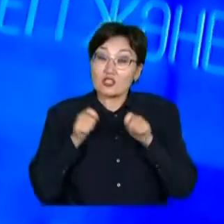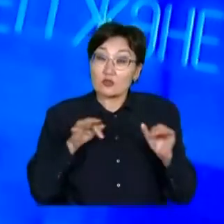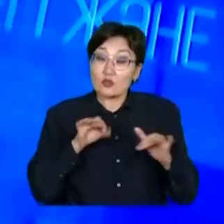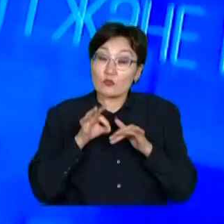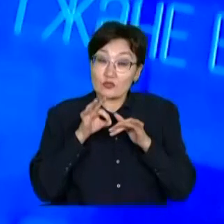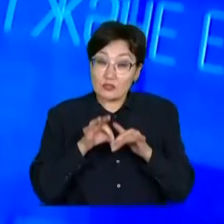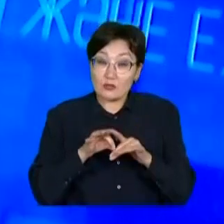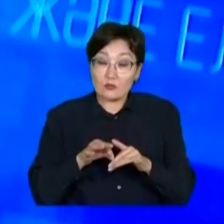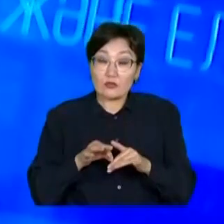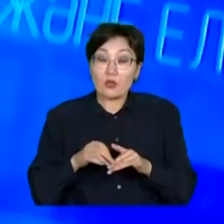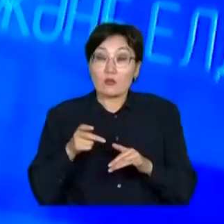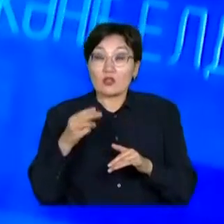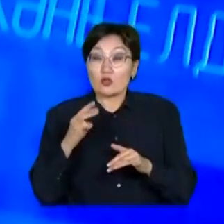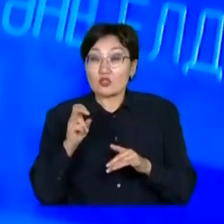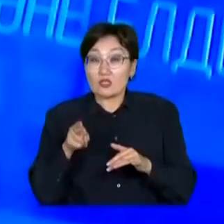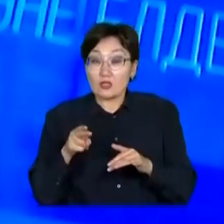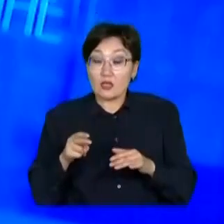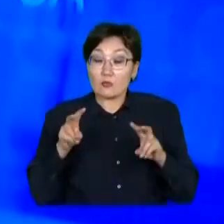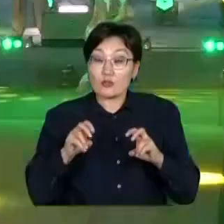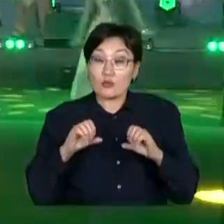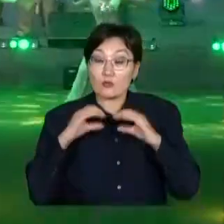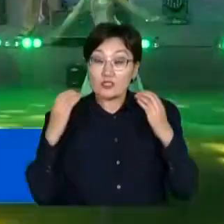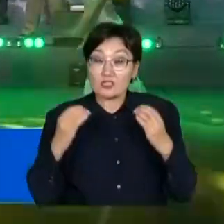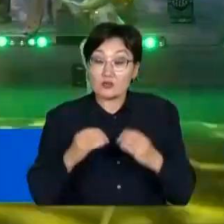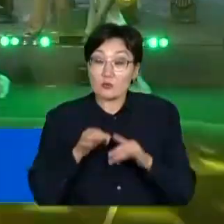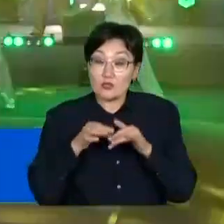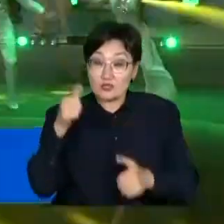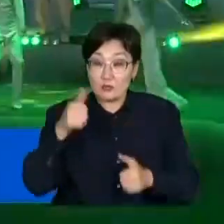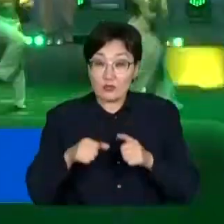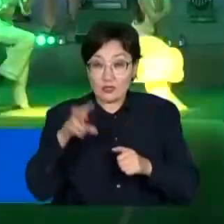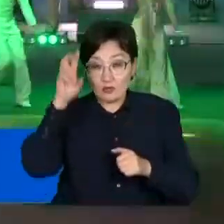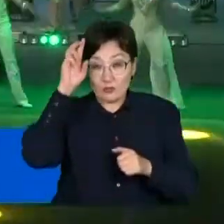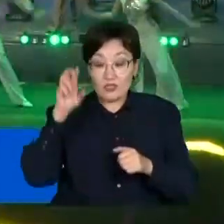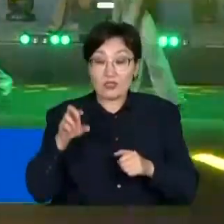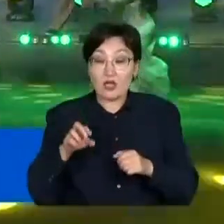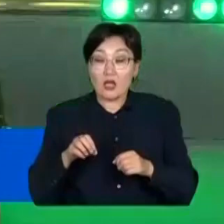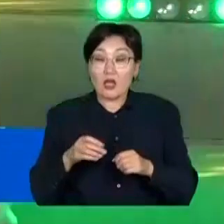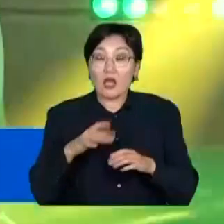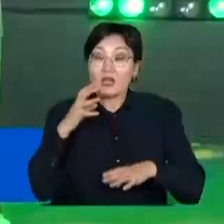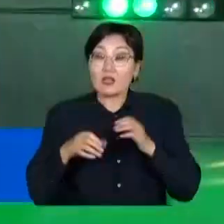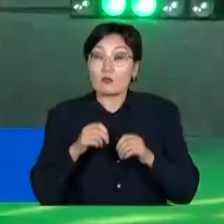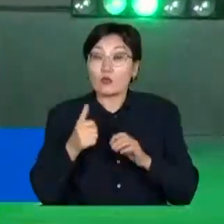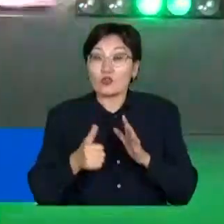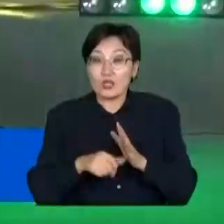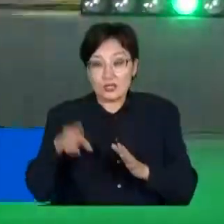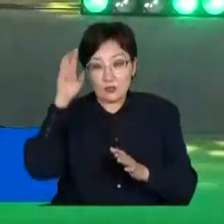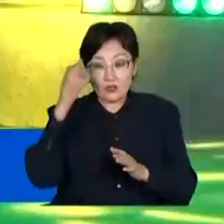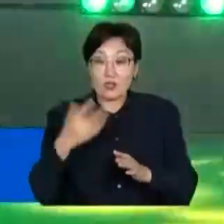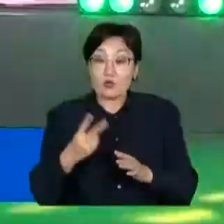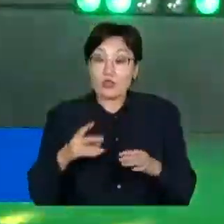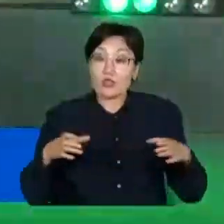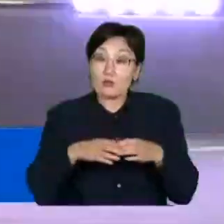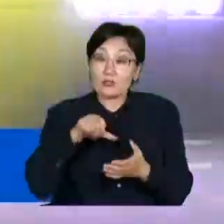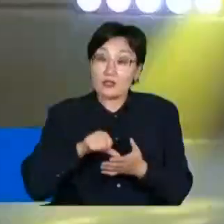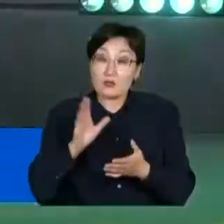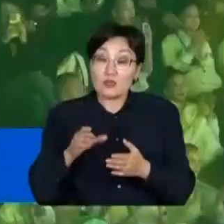өтті. Балуан Шолақ атындағы спорт сарайында болатын жарысқа әлемнің 16 елінен 52 команда қатысады деп күтілуде. Олардың